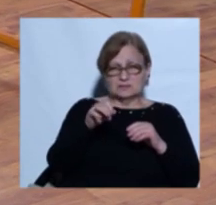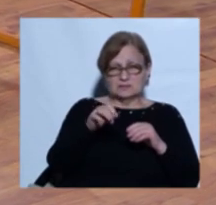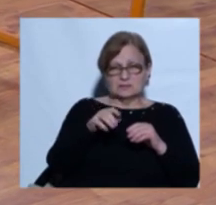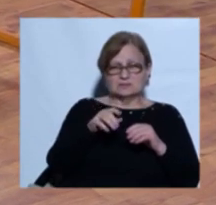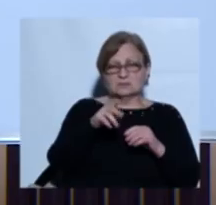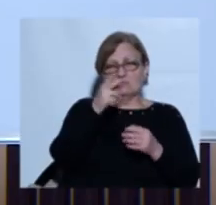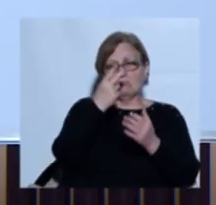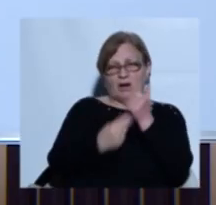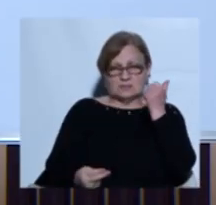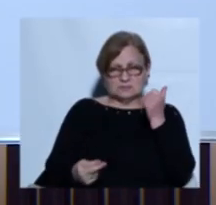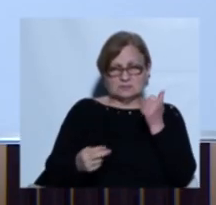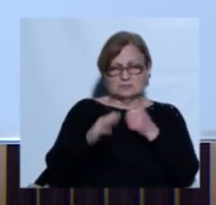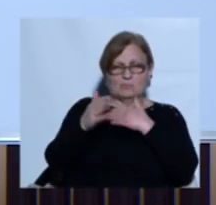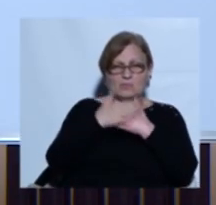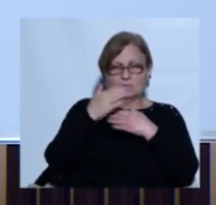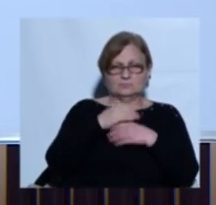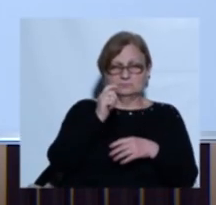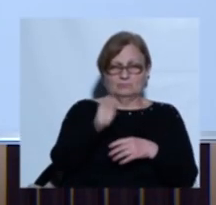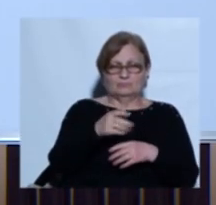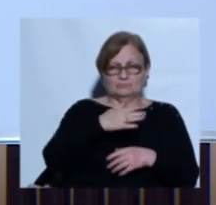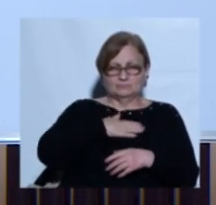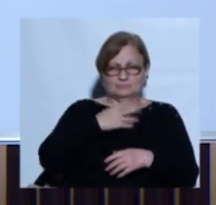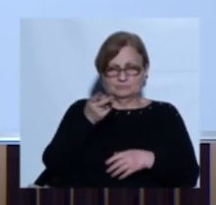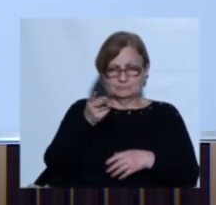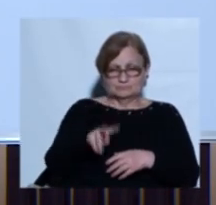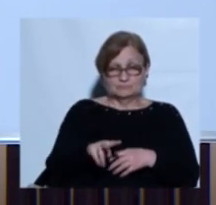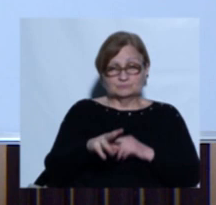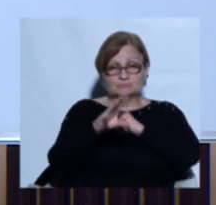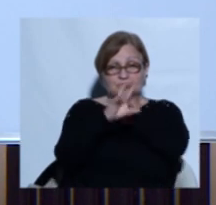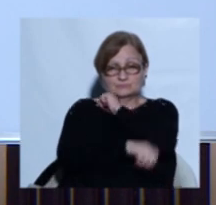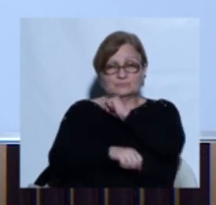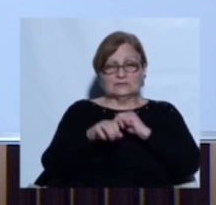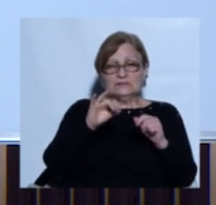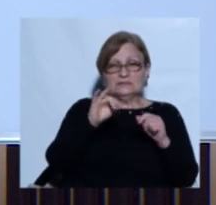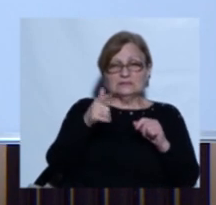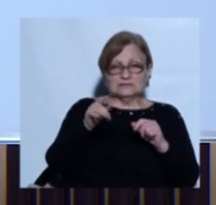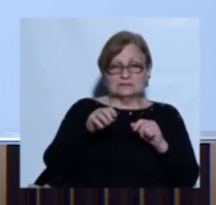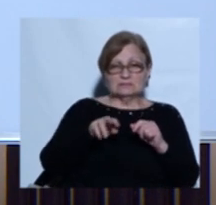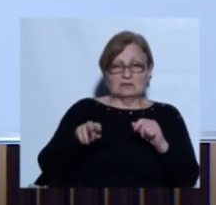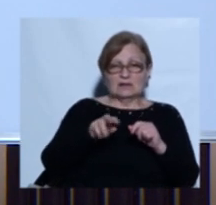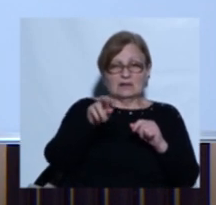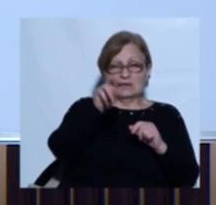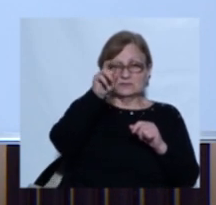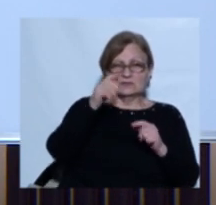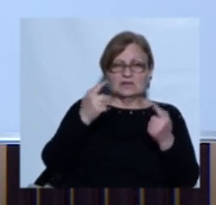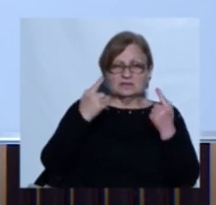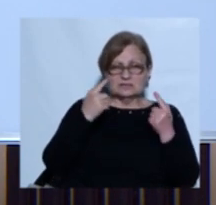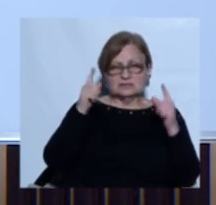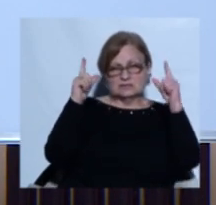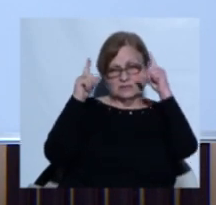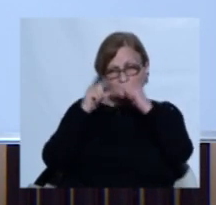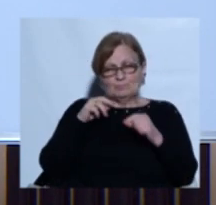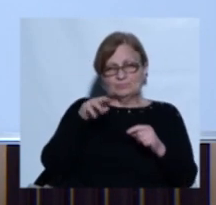შემთხვევაში და მას მიუსჯიან სიკვდილს და ნაწარმოების ფინალურ სცენაში იგი ადის დიდი დაძინების ქარაფზე და